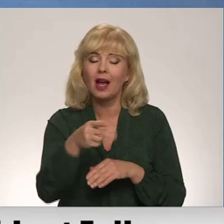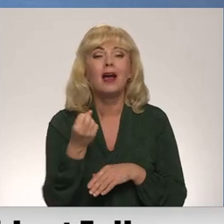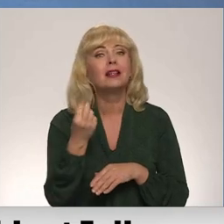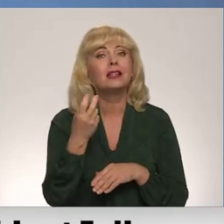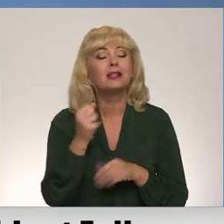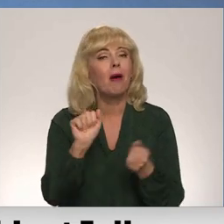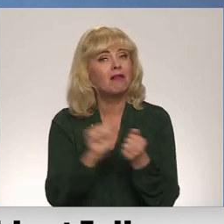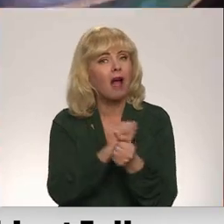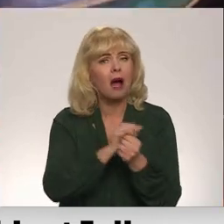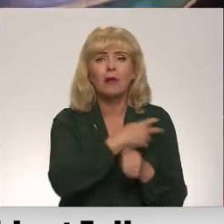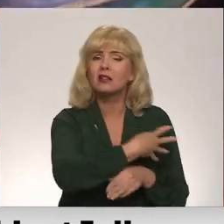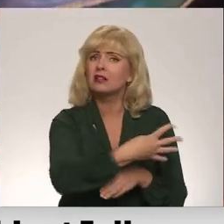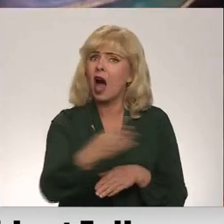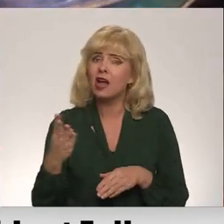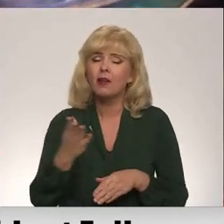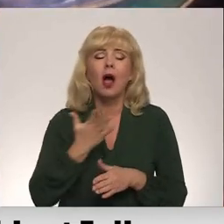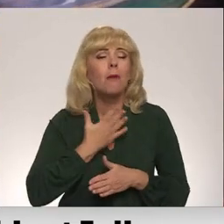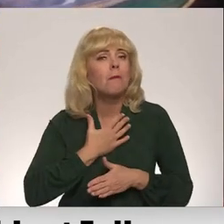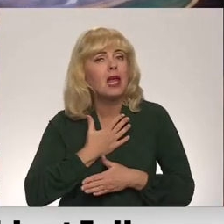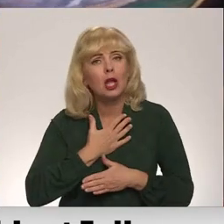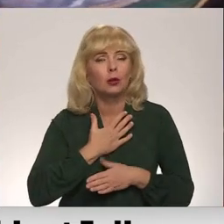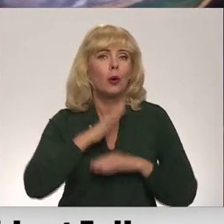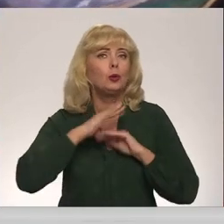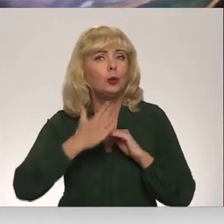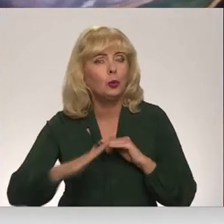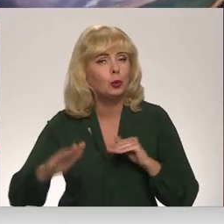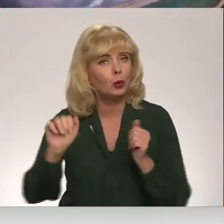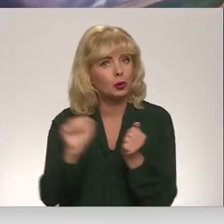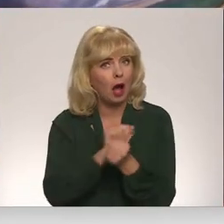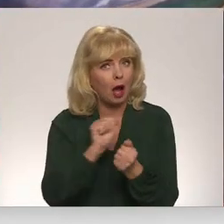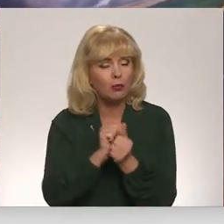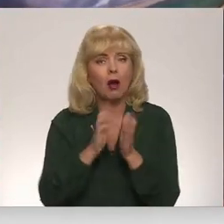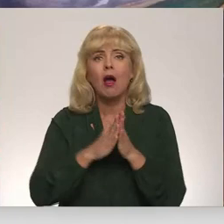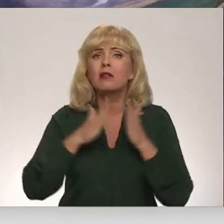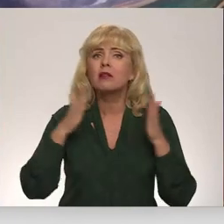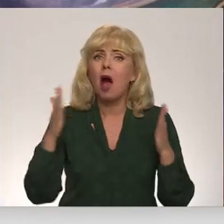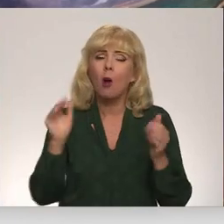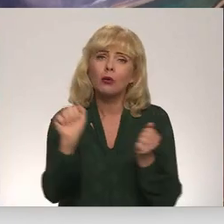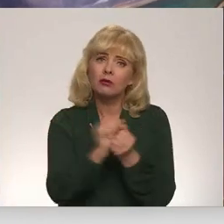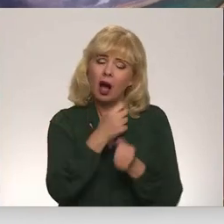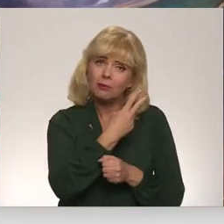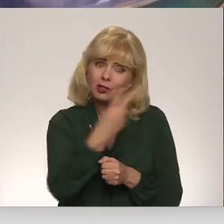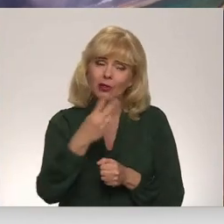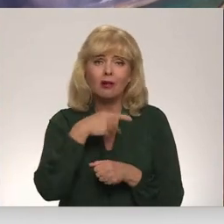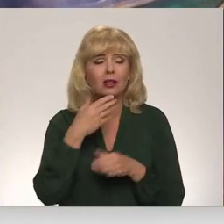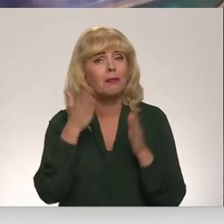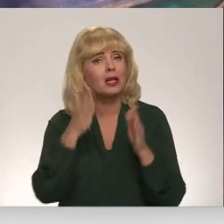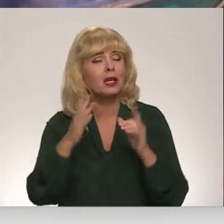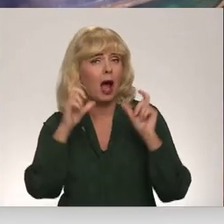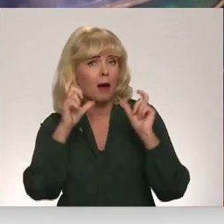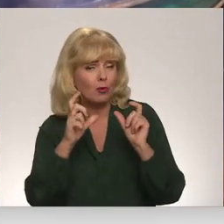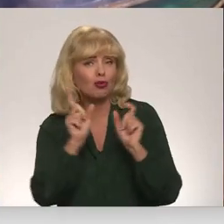13 ainavas. Ļoti mīlu jūru un dabu, līdz ar to man ļoti daudz dabas skati. Un es gribēju viņus visus iemūžināt gleznās un